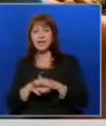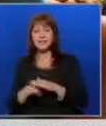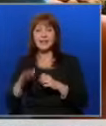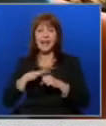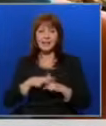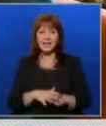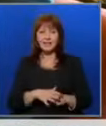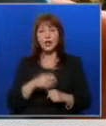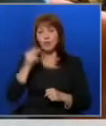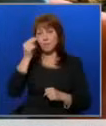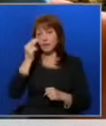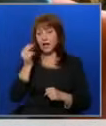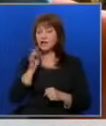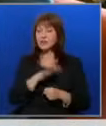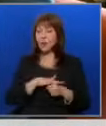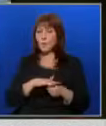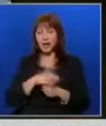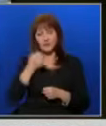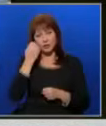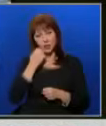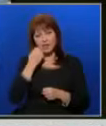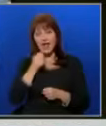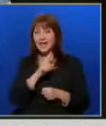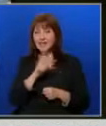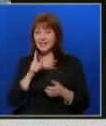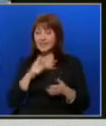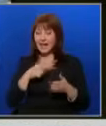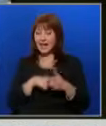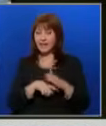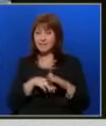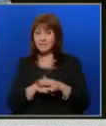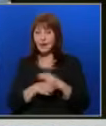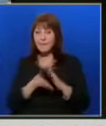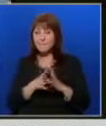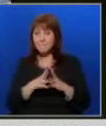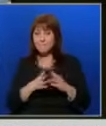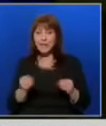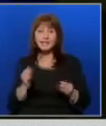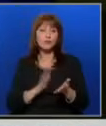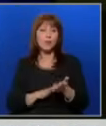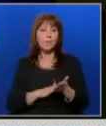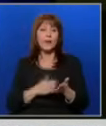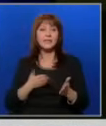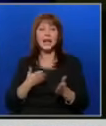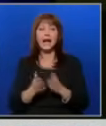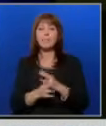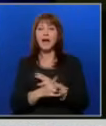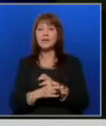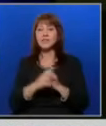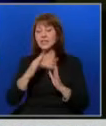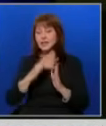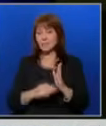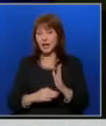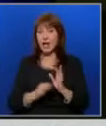но страната ни се справя много добре и нелегалните мигранти без документи към Австрия са намалели наполовина. Той припомни,